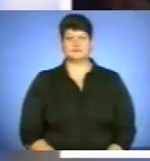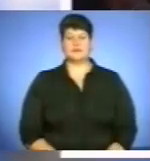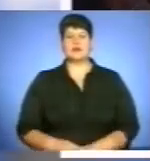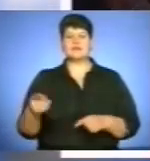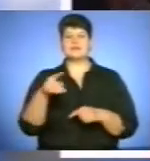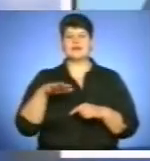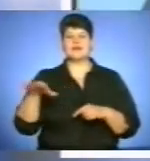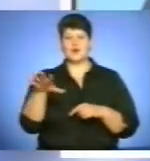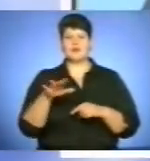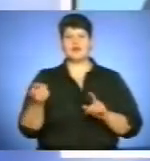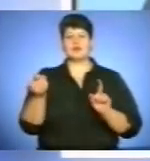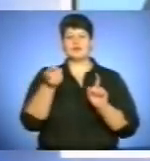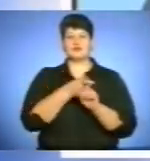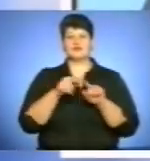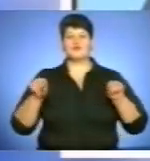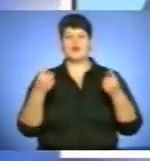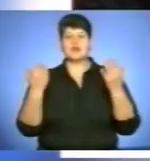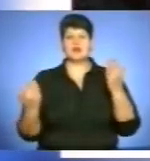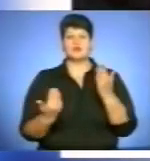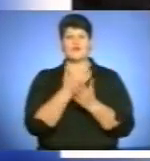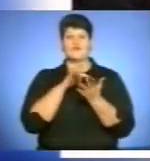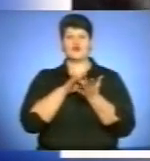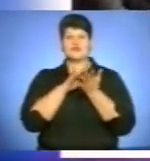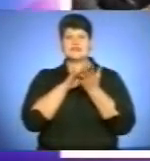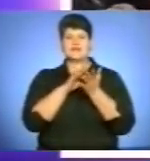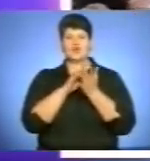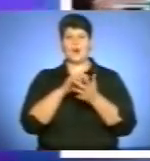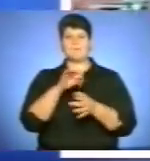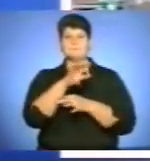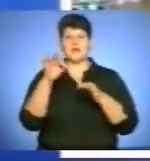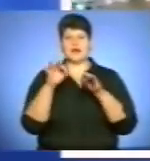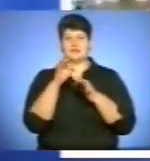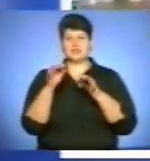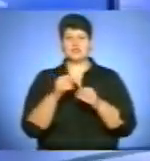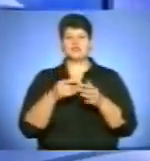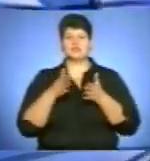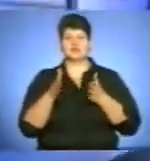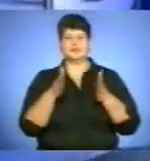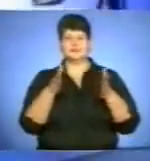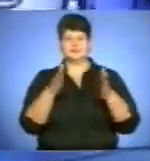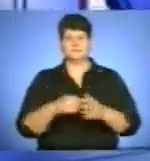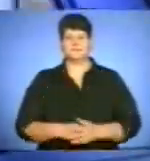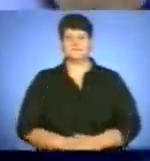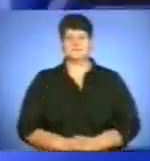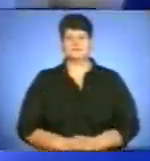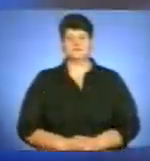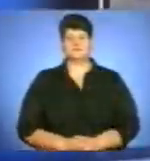Тернопільщина долучилася до створення нового туристичного проєкту «Шлях Гедиміновичів».